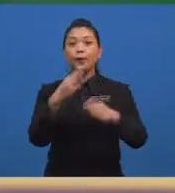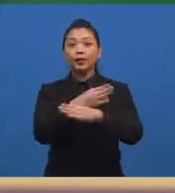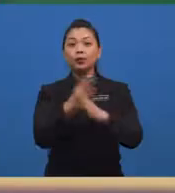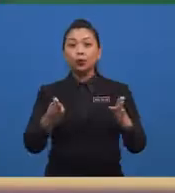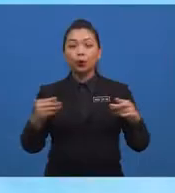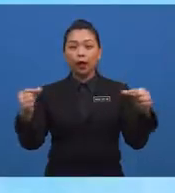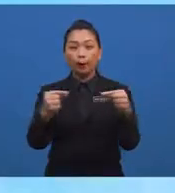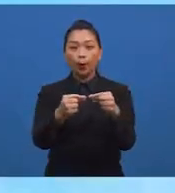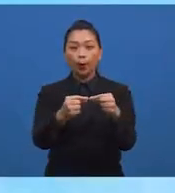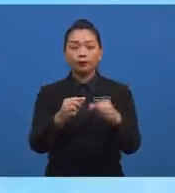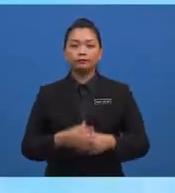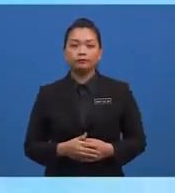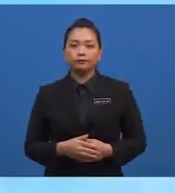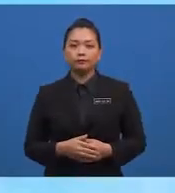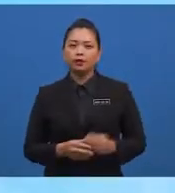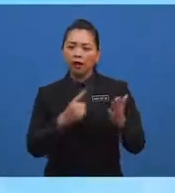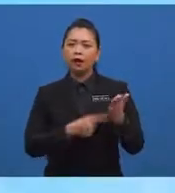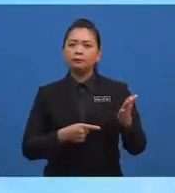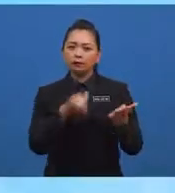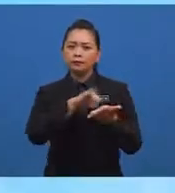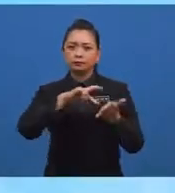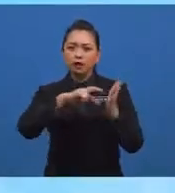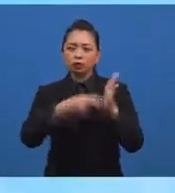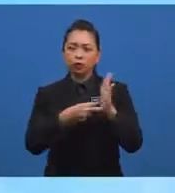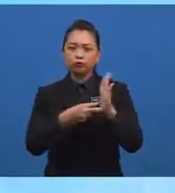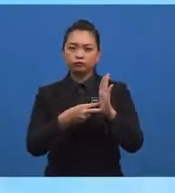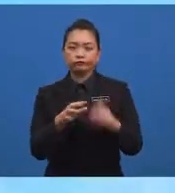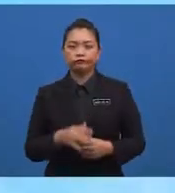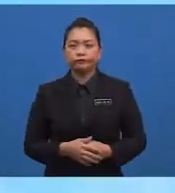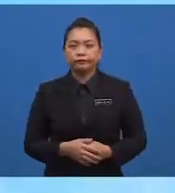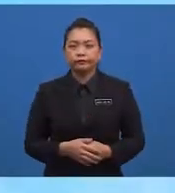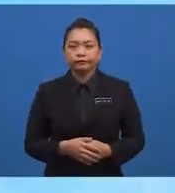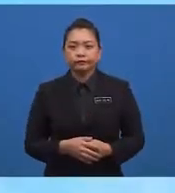gabungan. Apakah maksud bentuk gabungan?